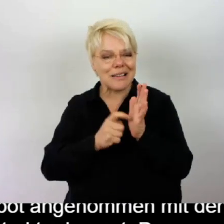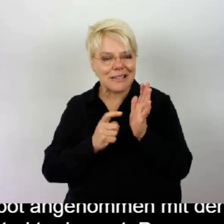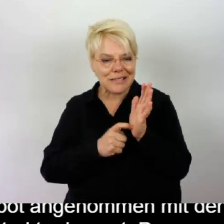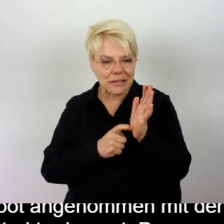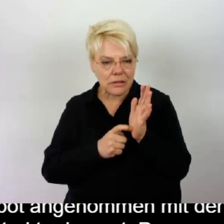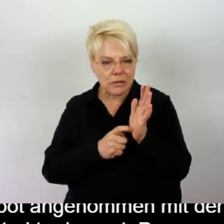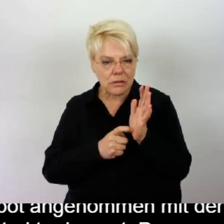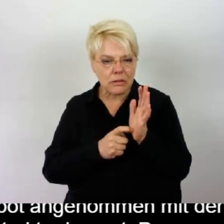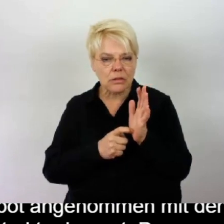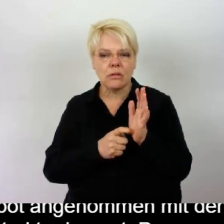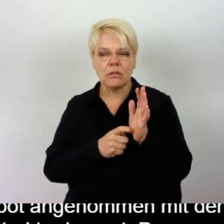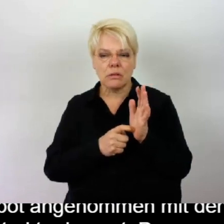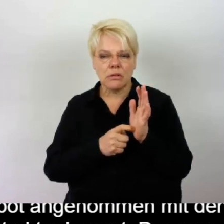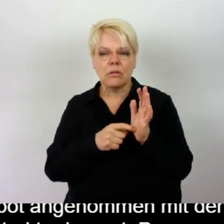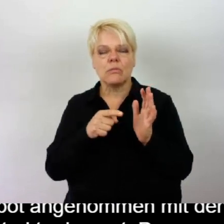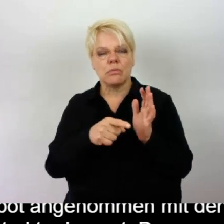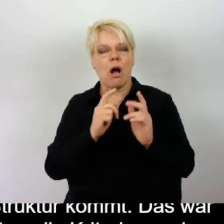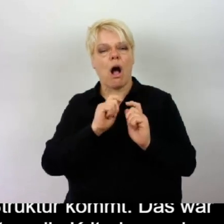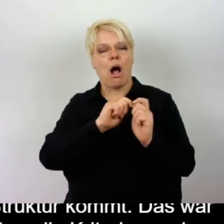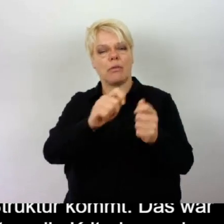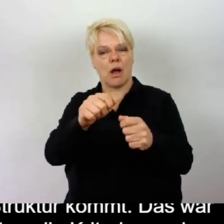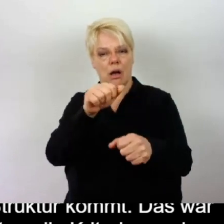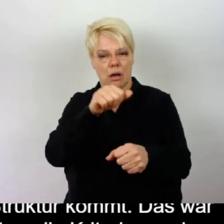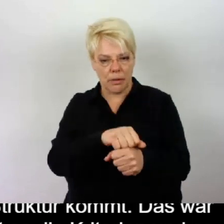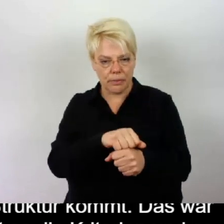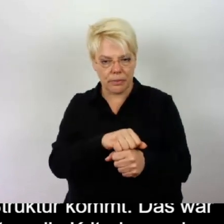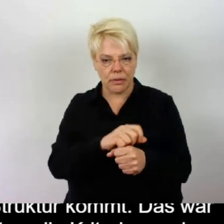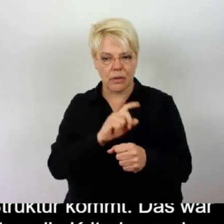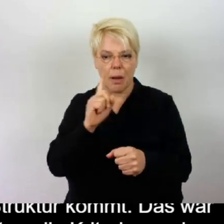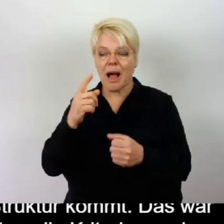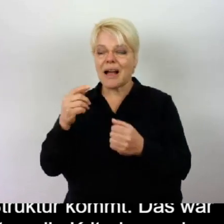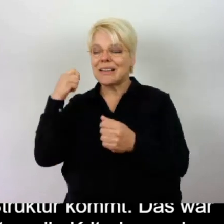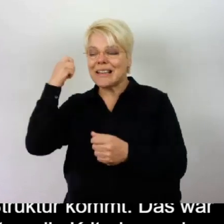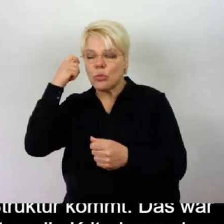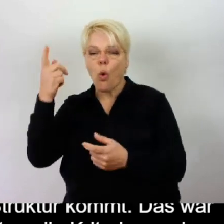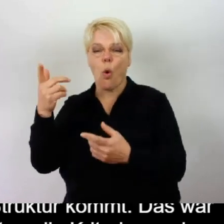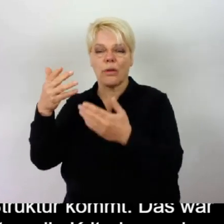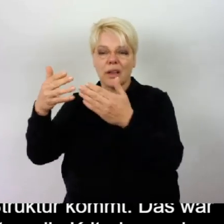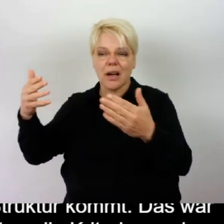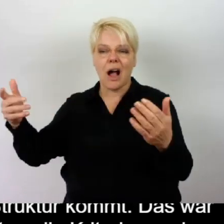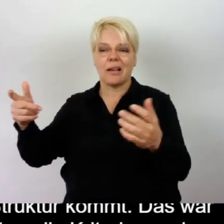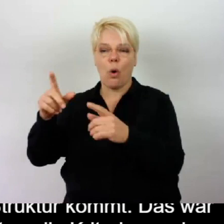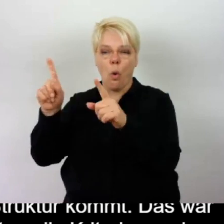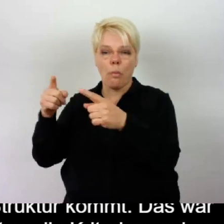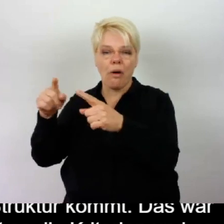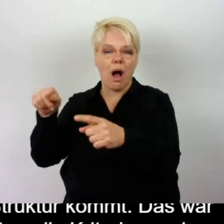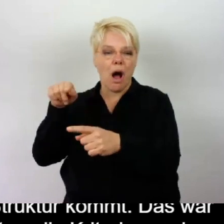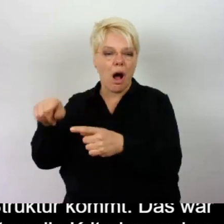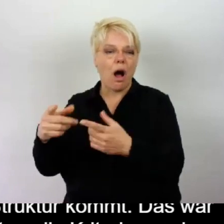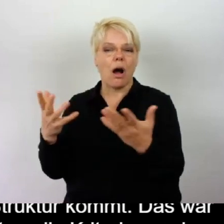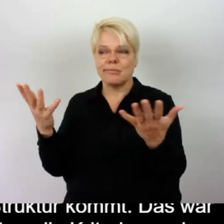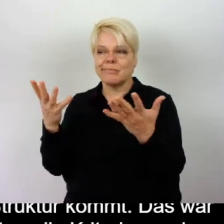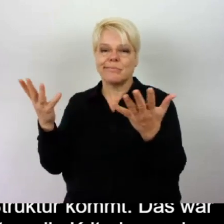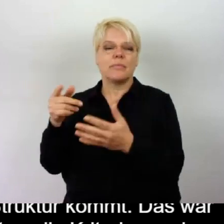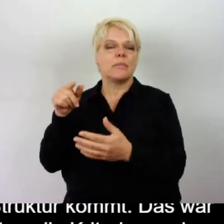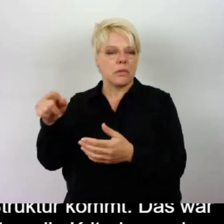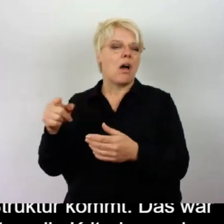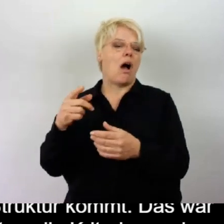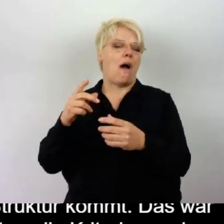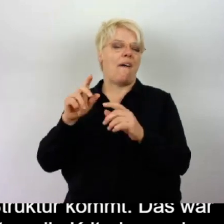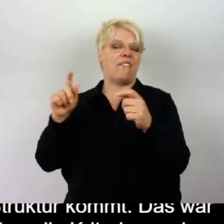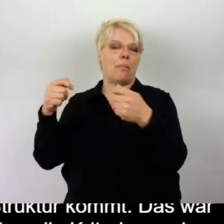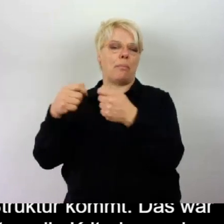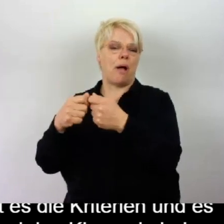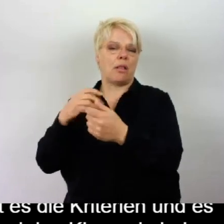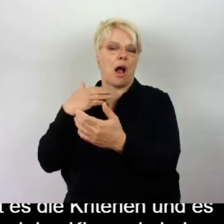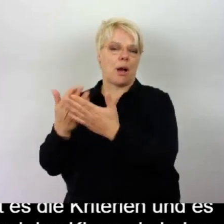Es gibt ja durchaus schon Häuser, die auch mit den Proben begonnen haben, wo gerade wieder Proben laufen. Sind das Ausnahmen oder können jetzt